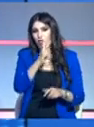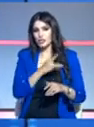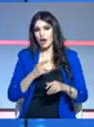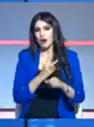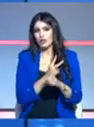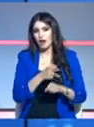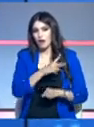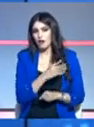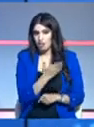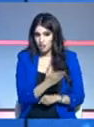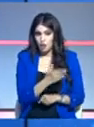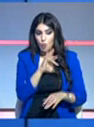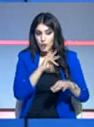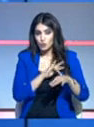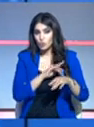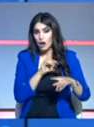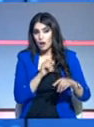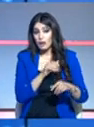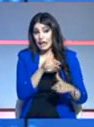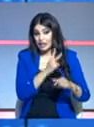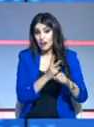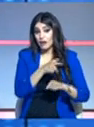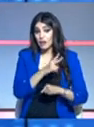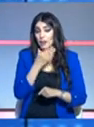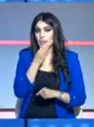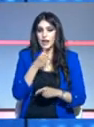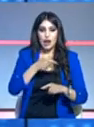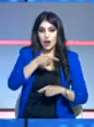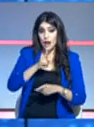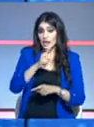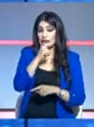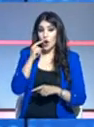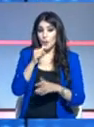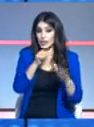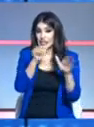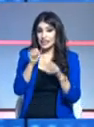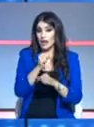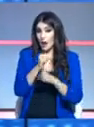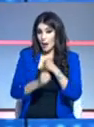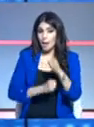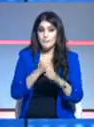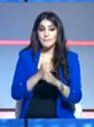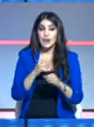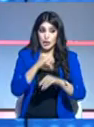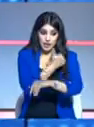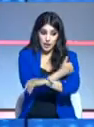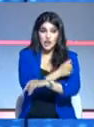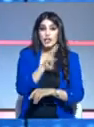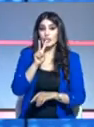هما الفئه المستهدفه. تعرف انت اللي توا فوق اللي 60 سنه لقحنا